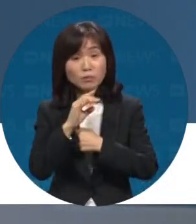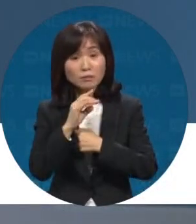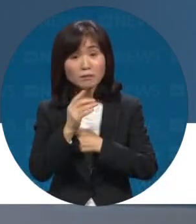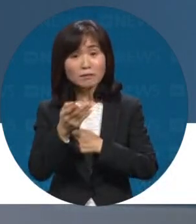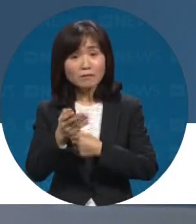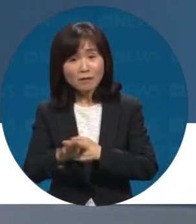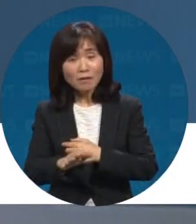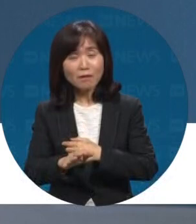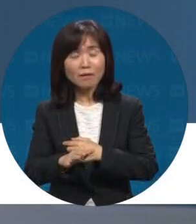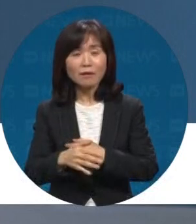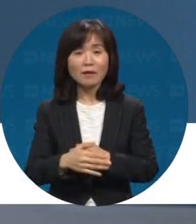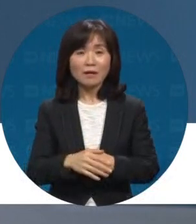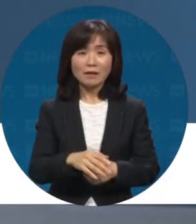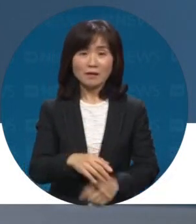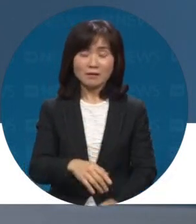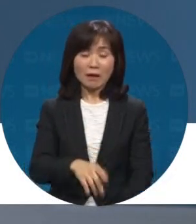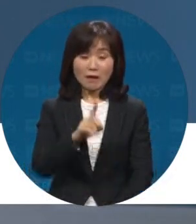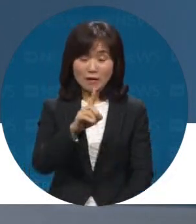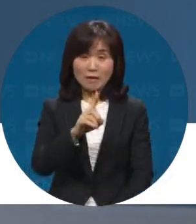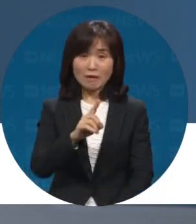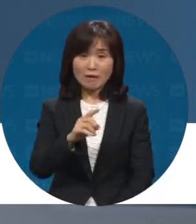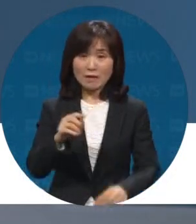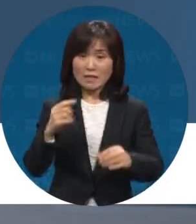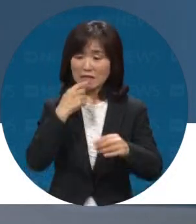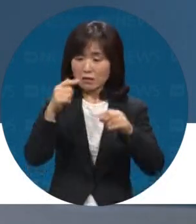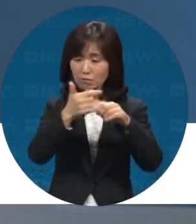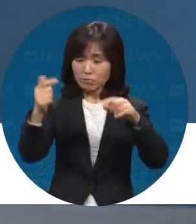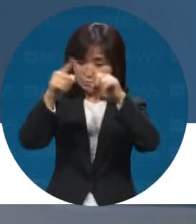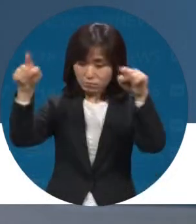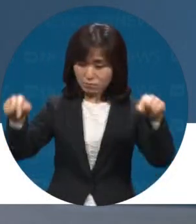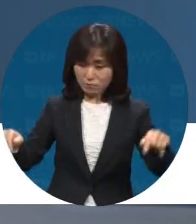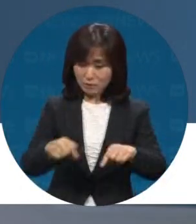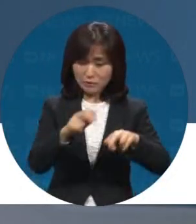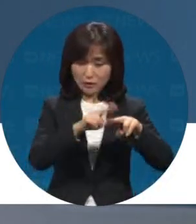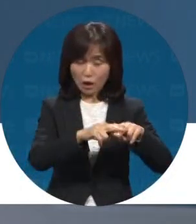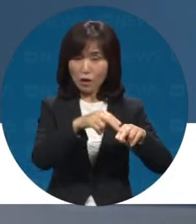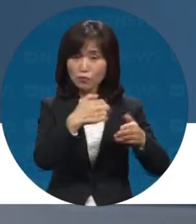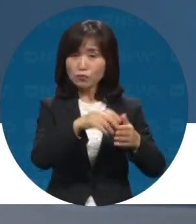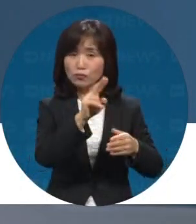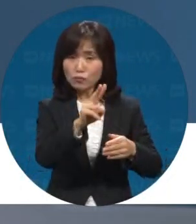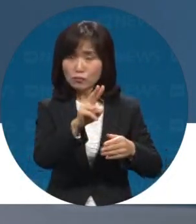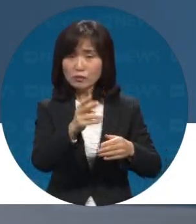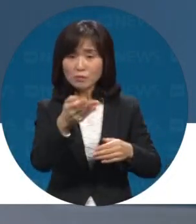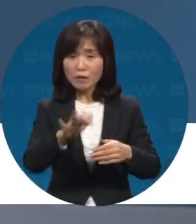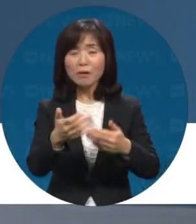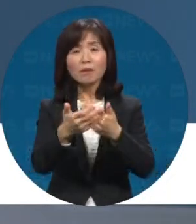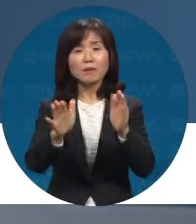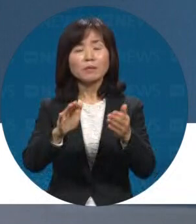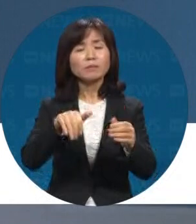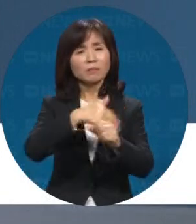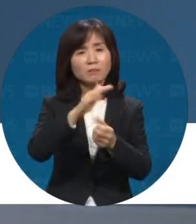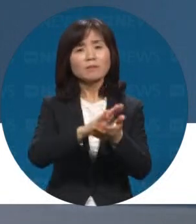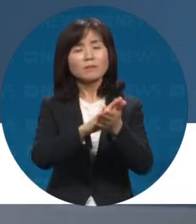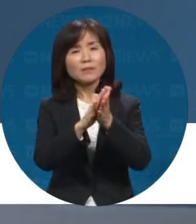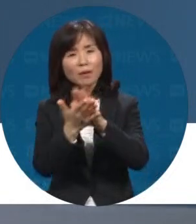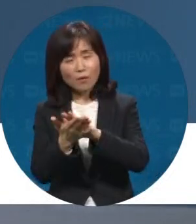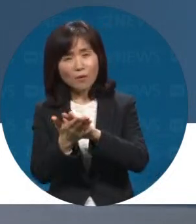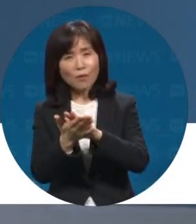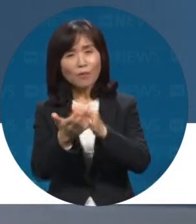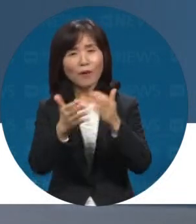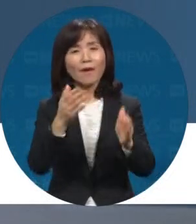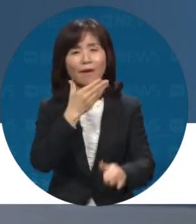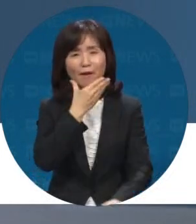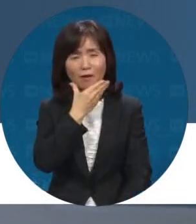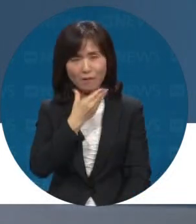말이었어요 고작 대형 화이트보드 의자 2개였지만 이것이 공간의 분위기를 바꾸고 공간을